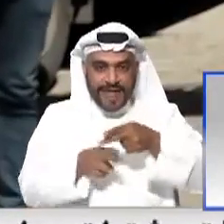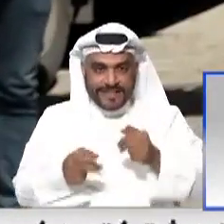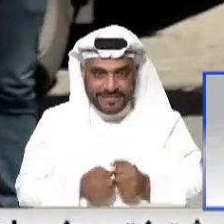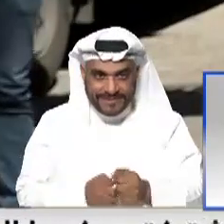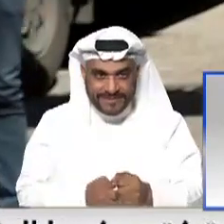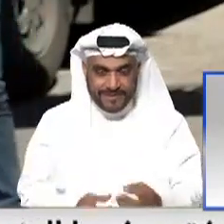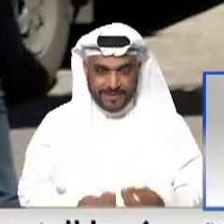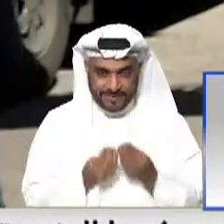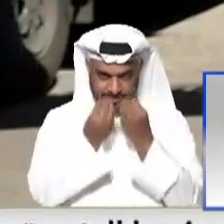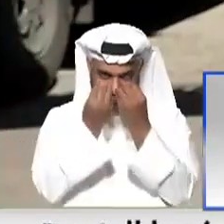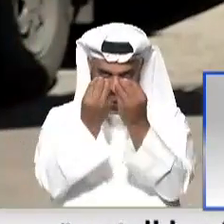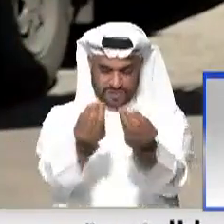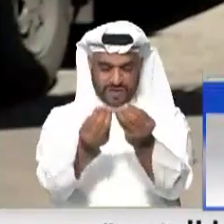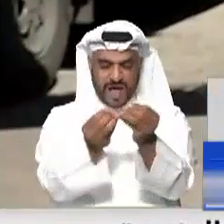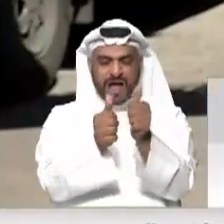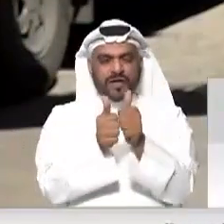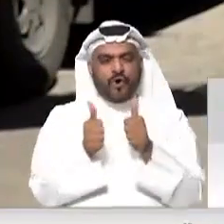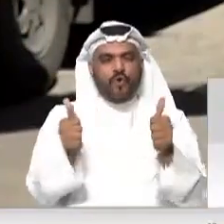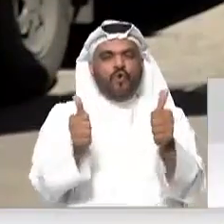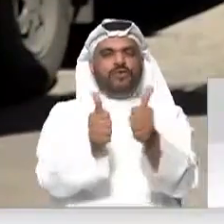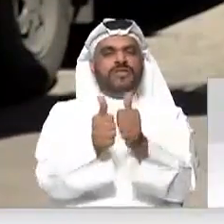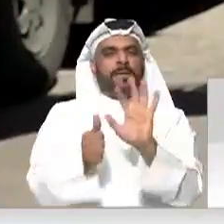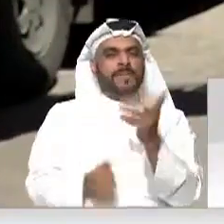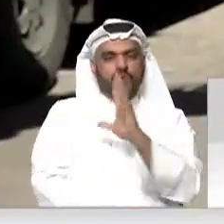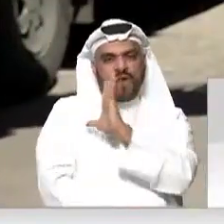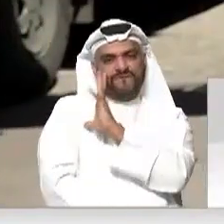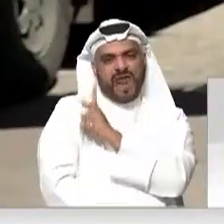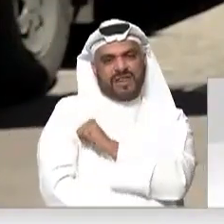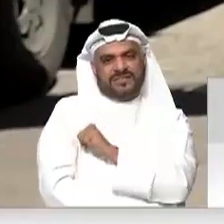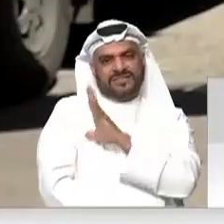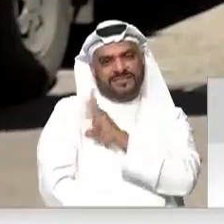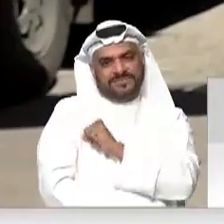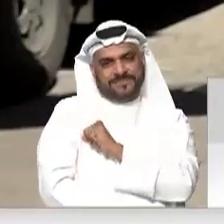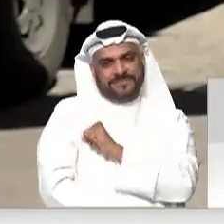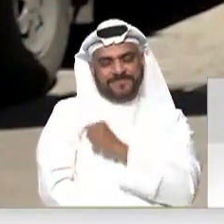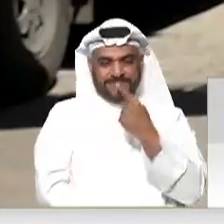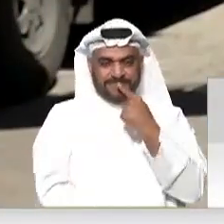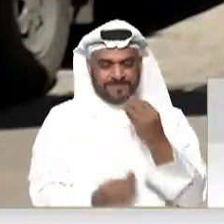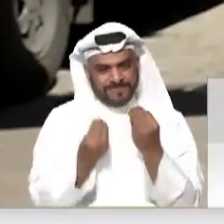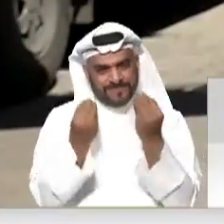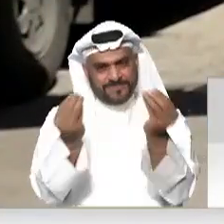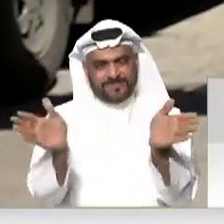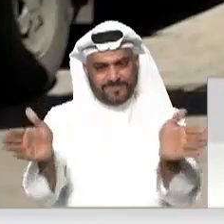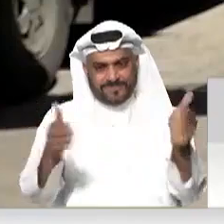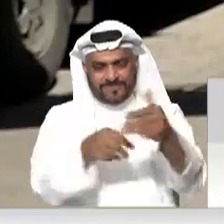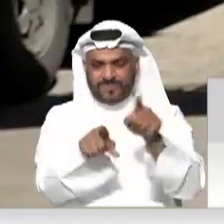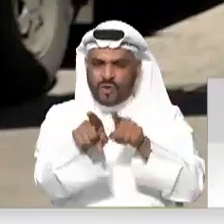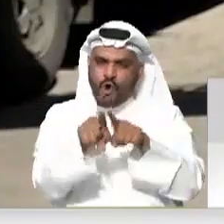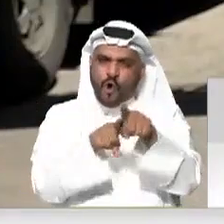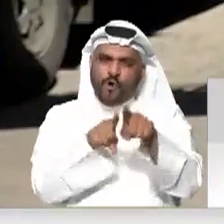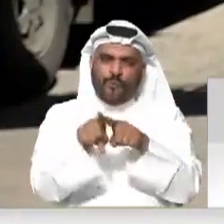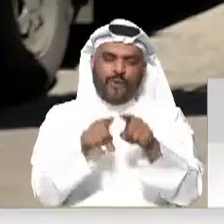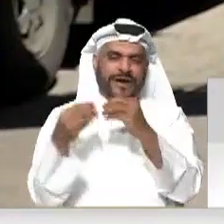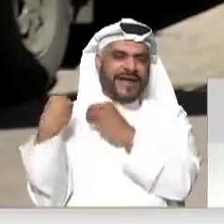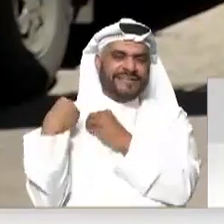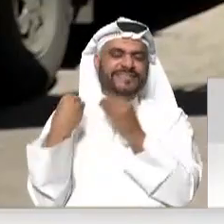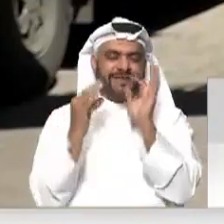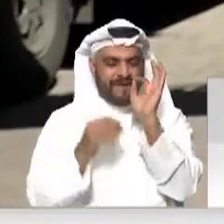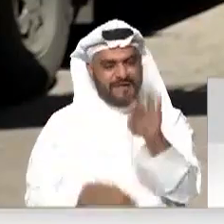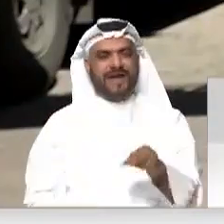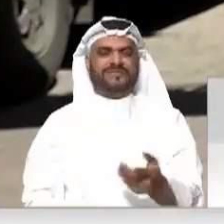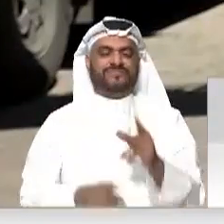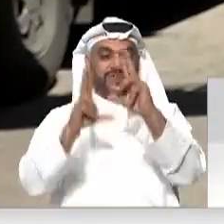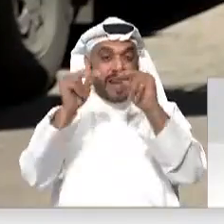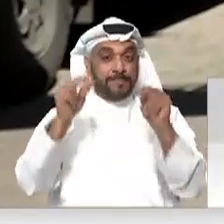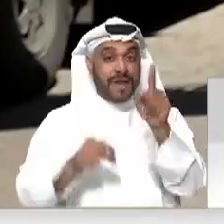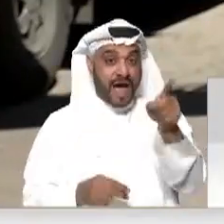كانوا أخواننا الفلسطينيين. هذه السلال الرمضانية سوف نقوم بتوزيعها مع الهلال الأحمر الفلسطيني في لبنان،